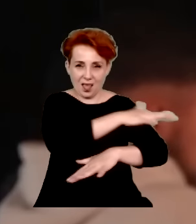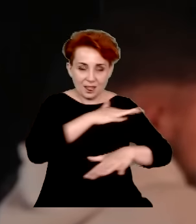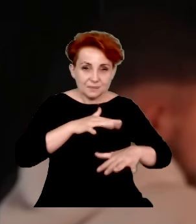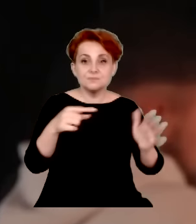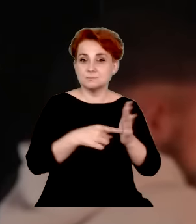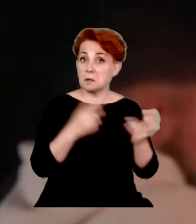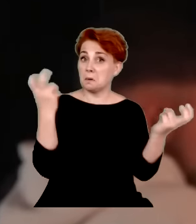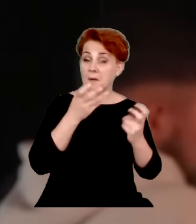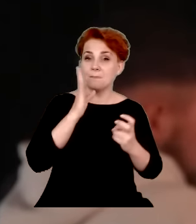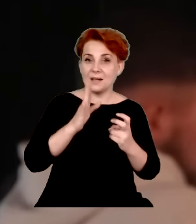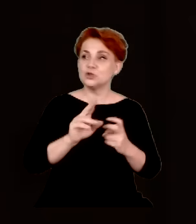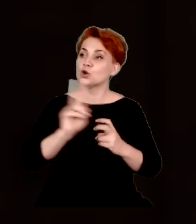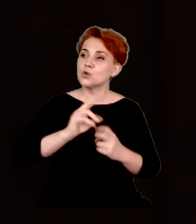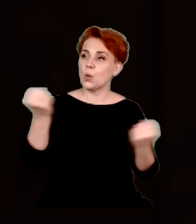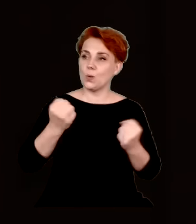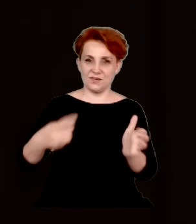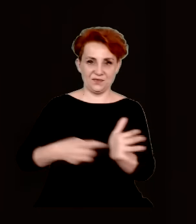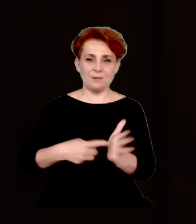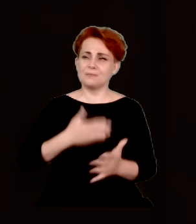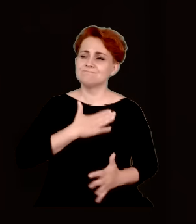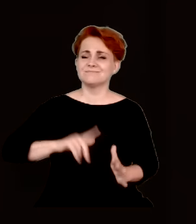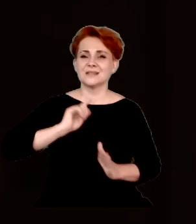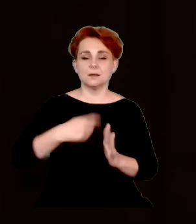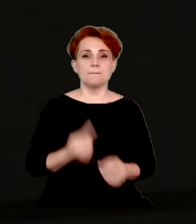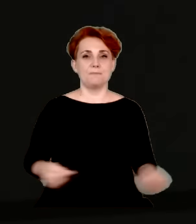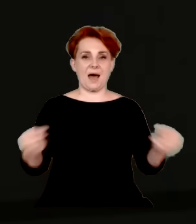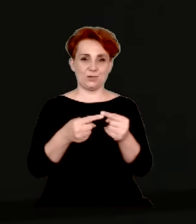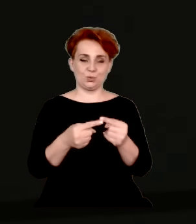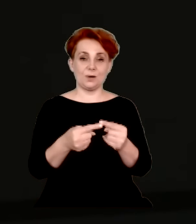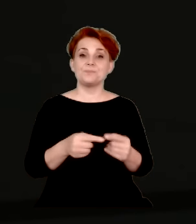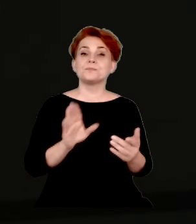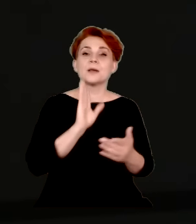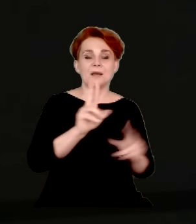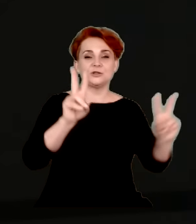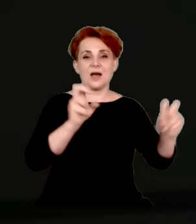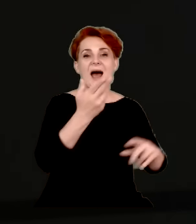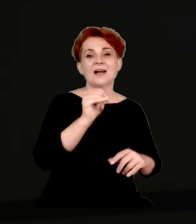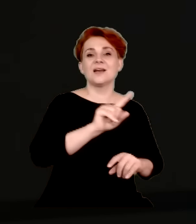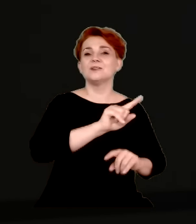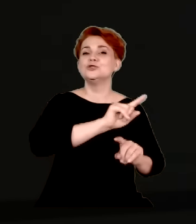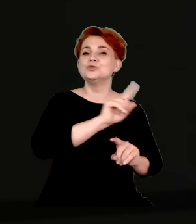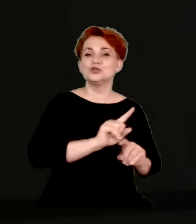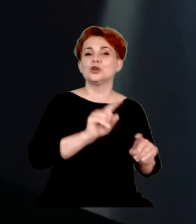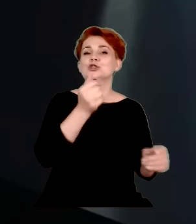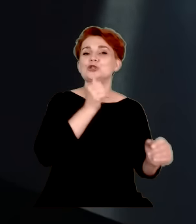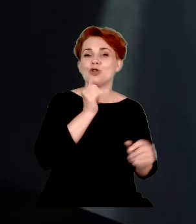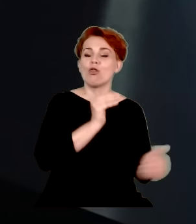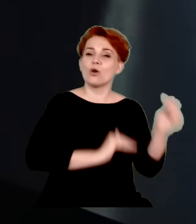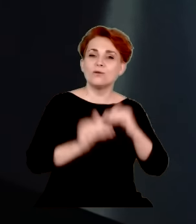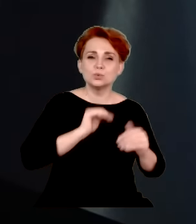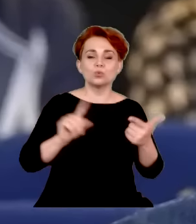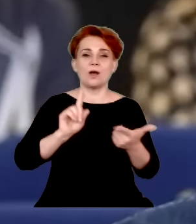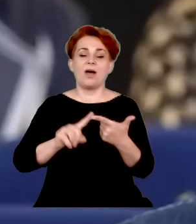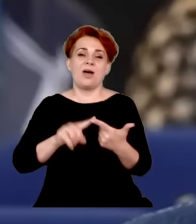zaspokoi oczekiwania najbardziej wymagających miłośników kina. Widzowie zobaczą m.in. Anię z Zielonego Wzgórza, Jedno życie, Najlepsze lata życia i